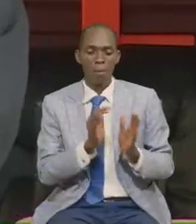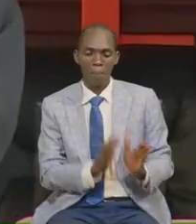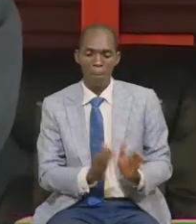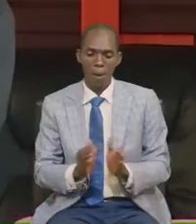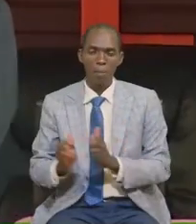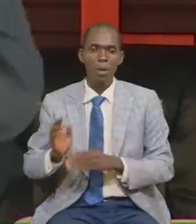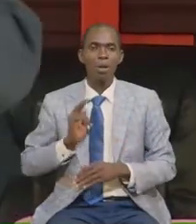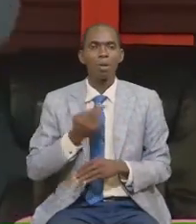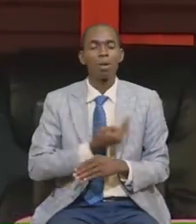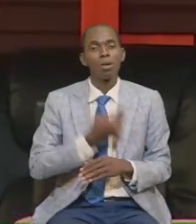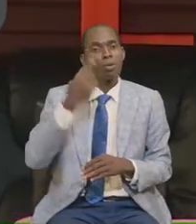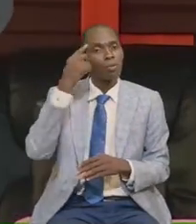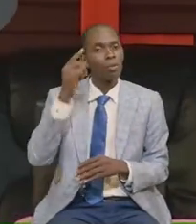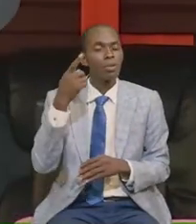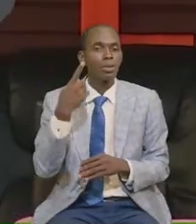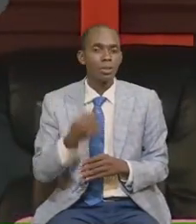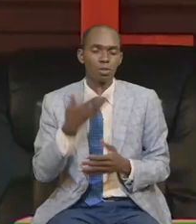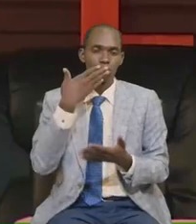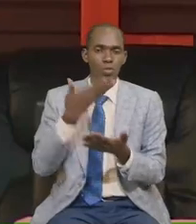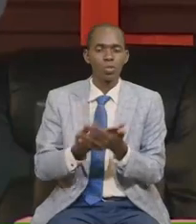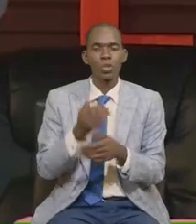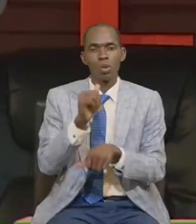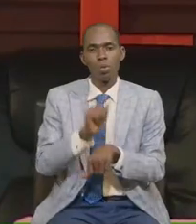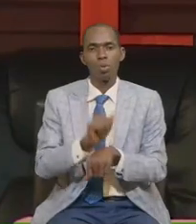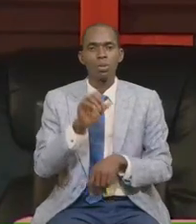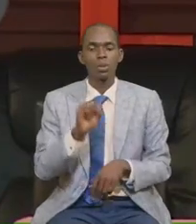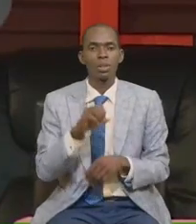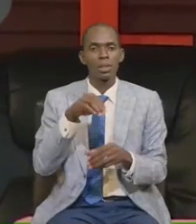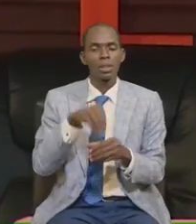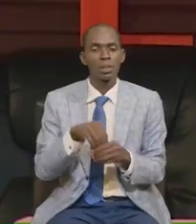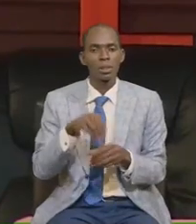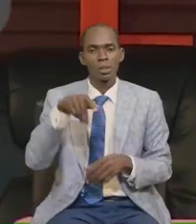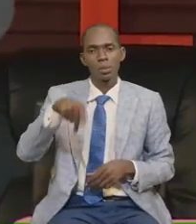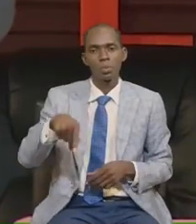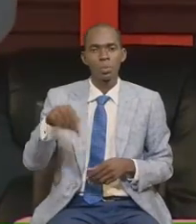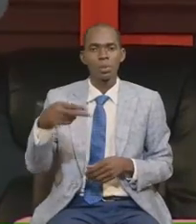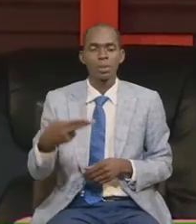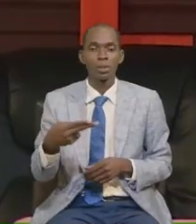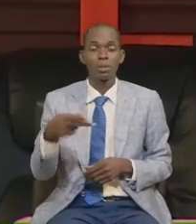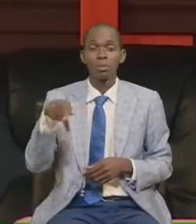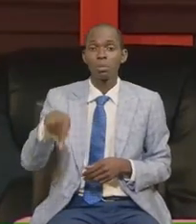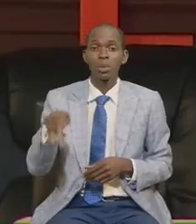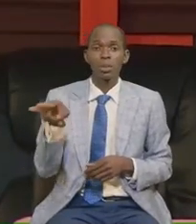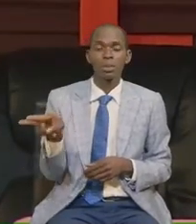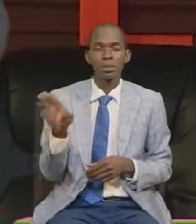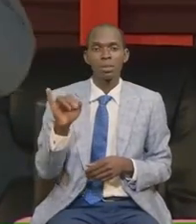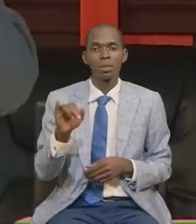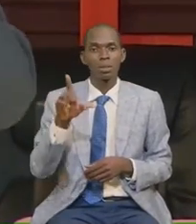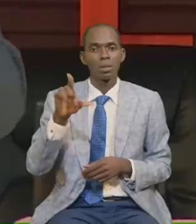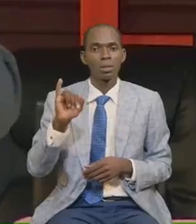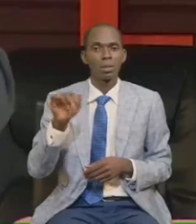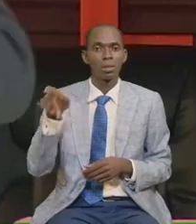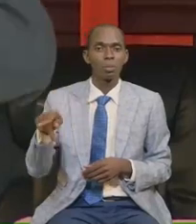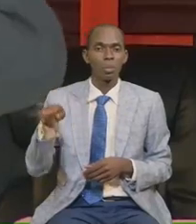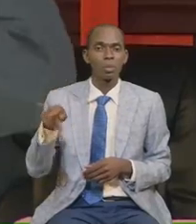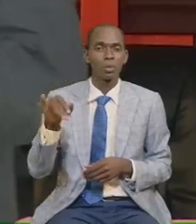pour les bonnes œuvres. En Philippiens au chapitre 2, verset